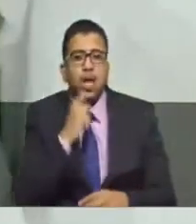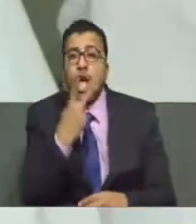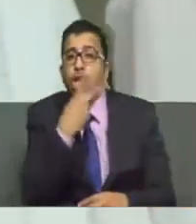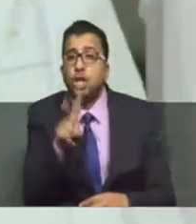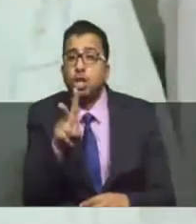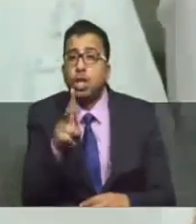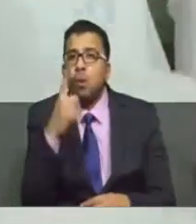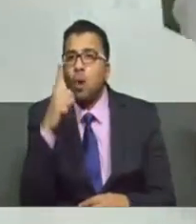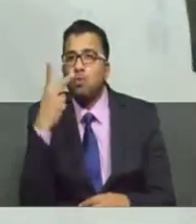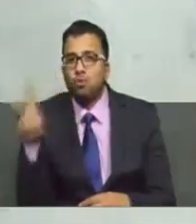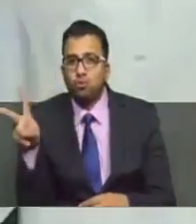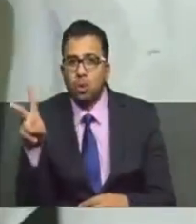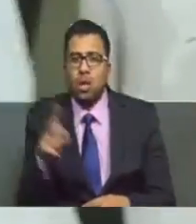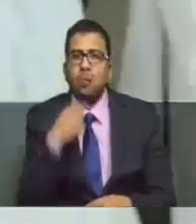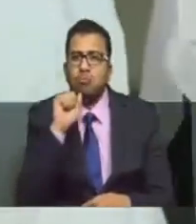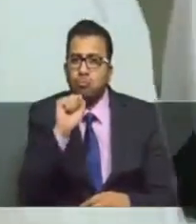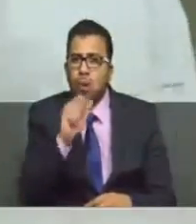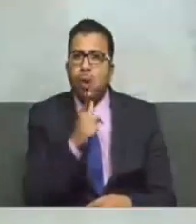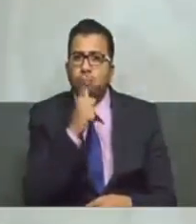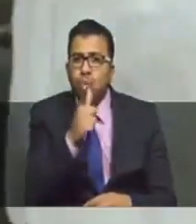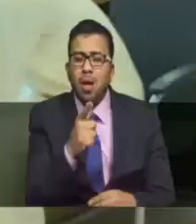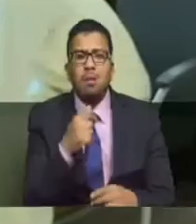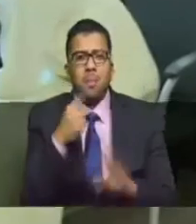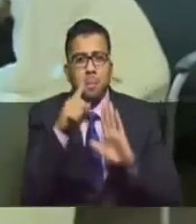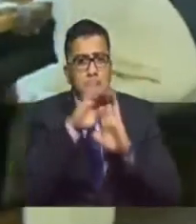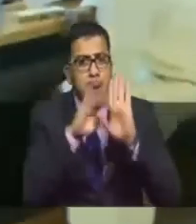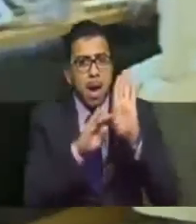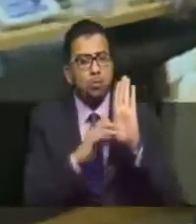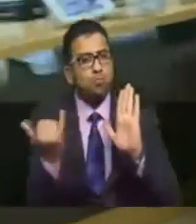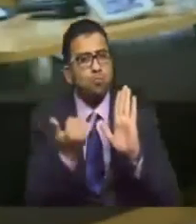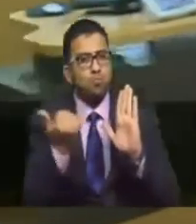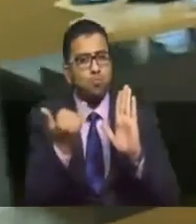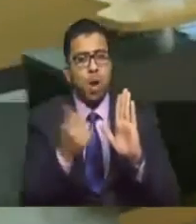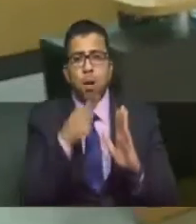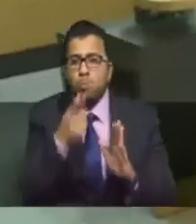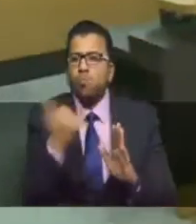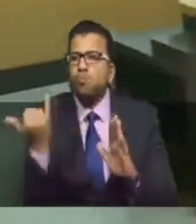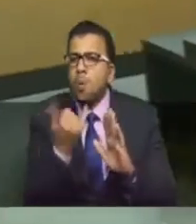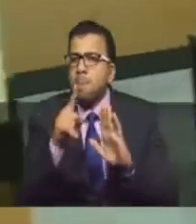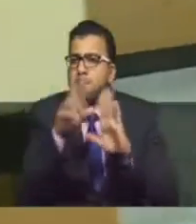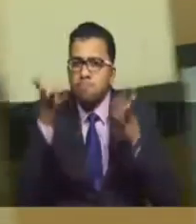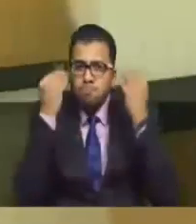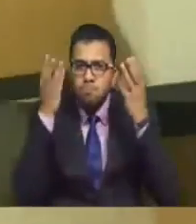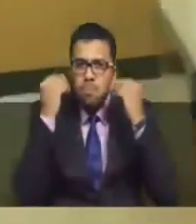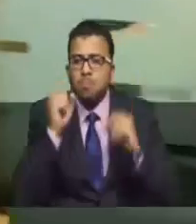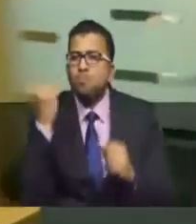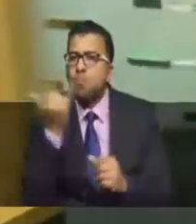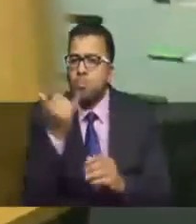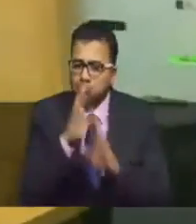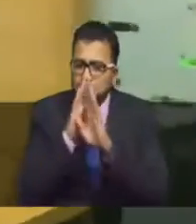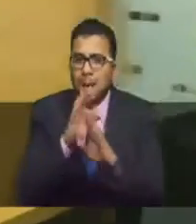الإمارات 2021، مشيرا إلى أن هذه البيانات أصبحت تشكل واحدة من الركائز